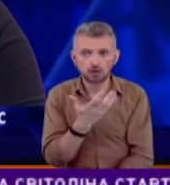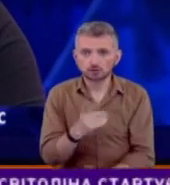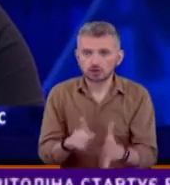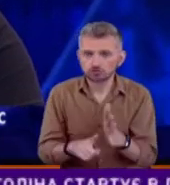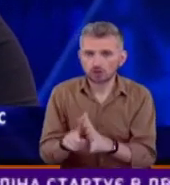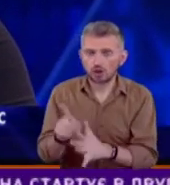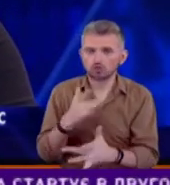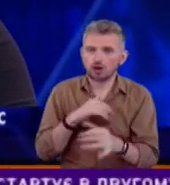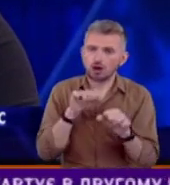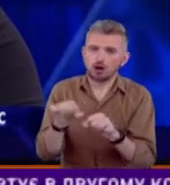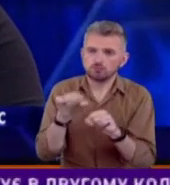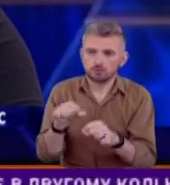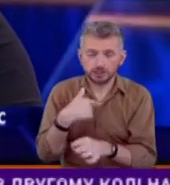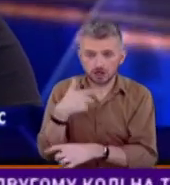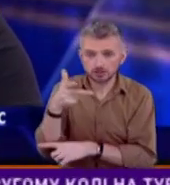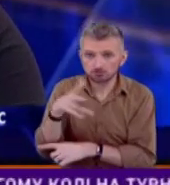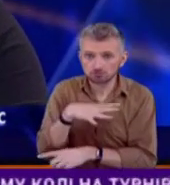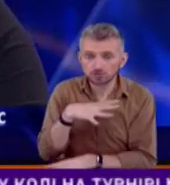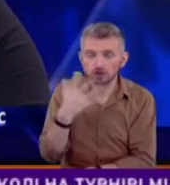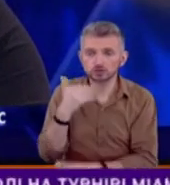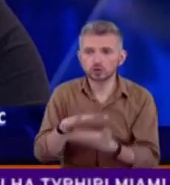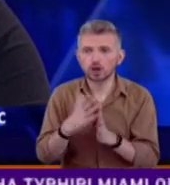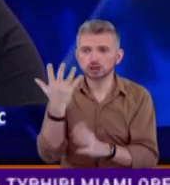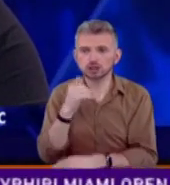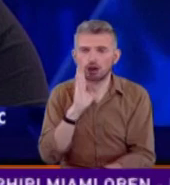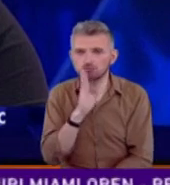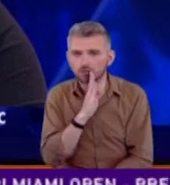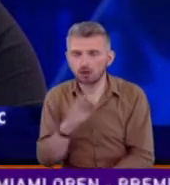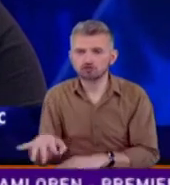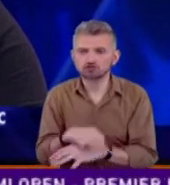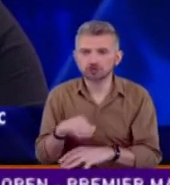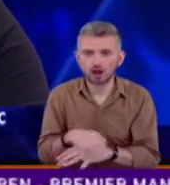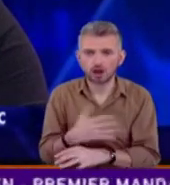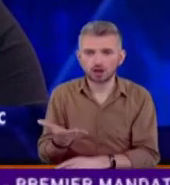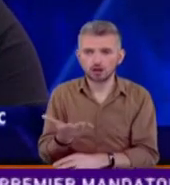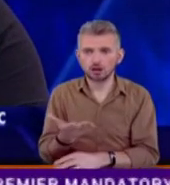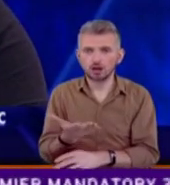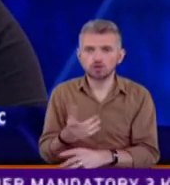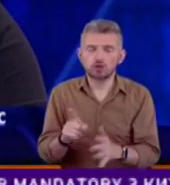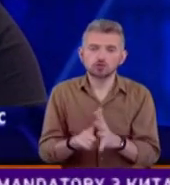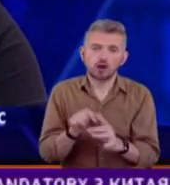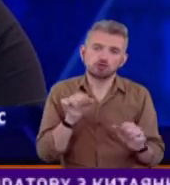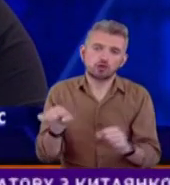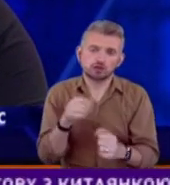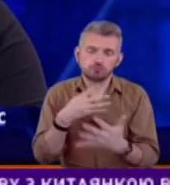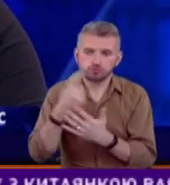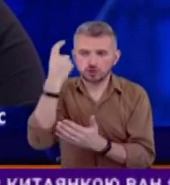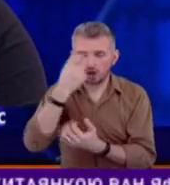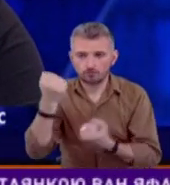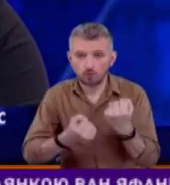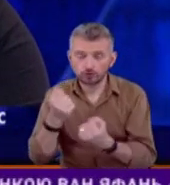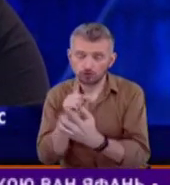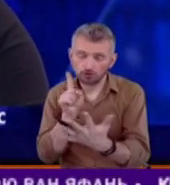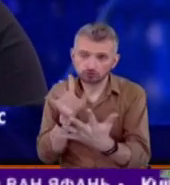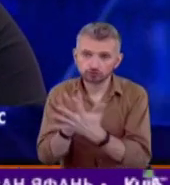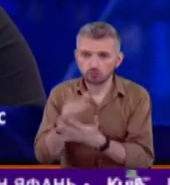Ну, неоднократно я снимал даже на видео ситуации, когда... мать или жена, супруга оправдывает пьяного водителя, кидается на полицейских,